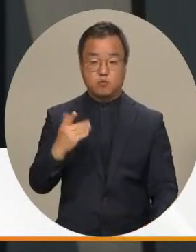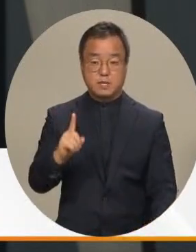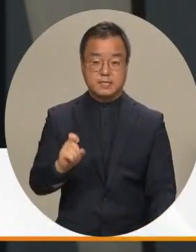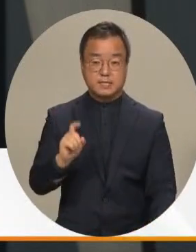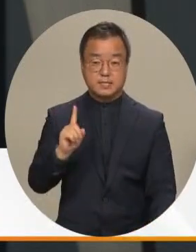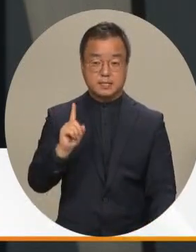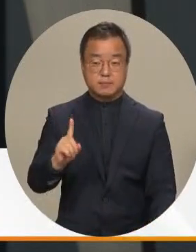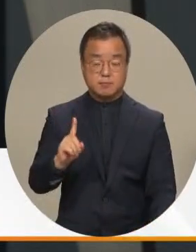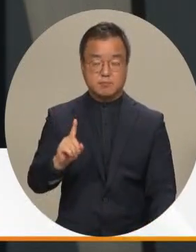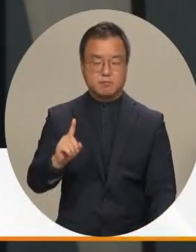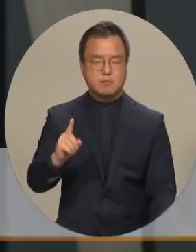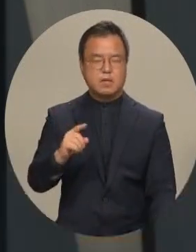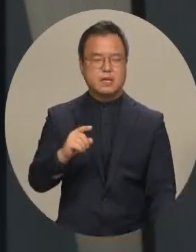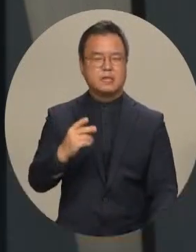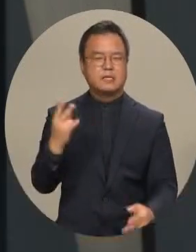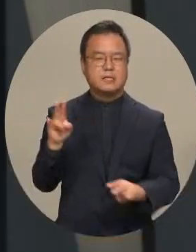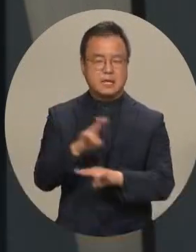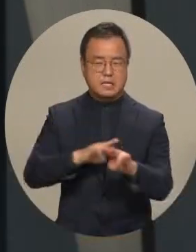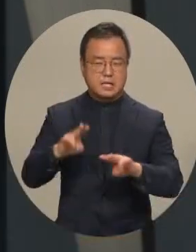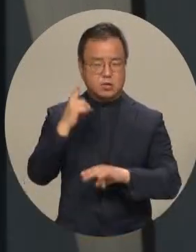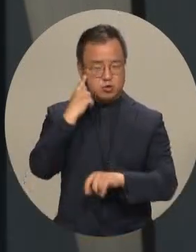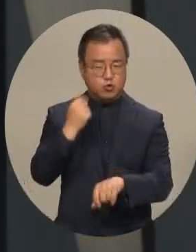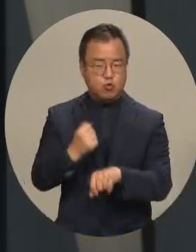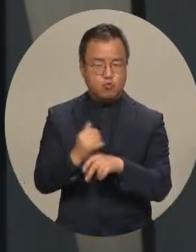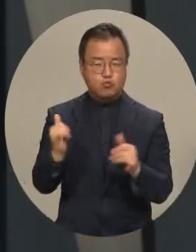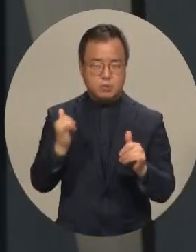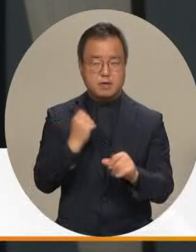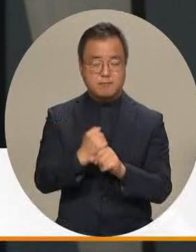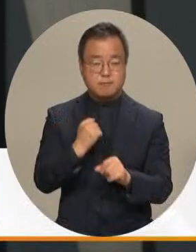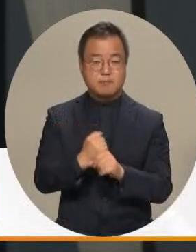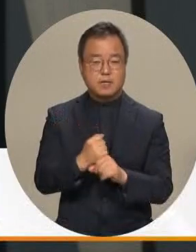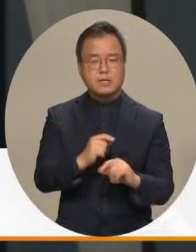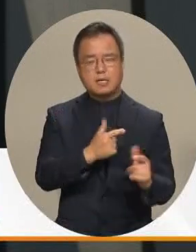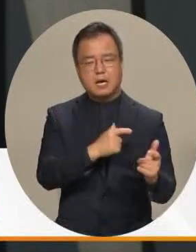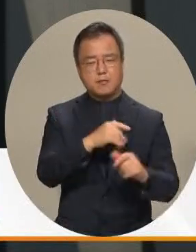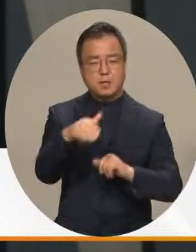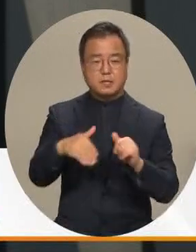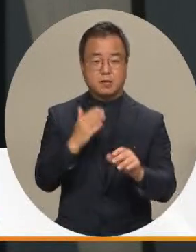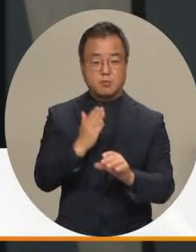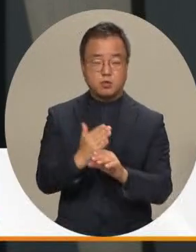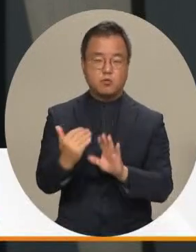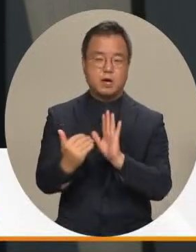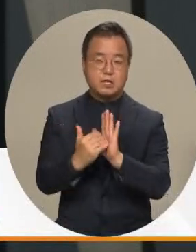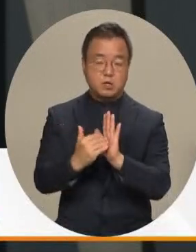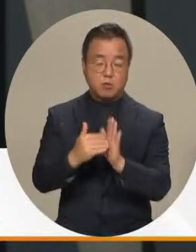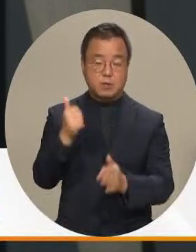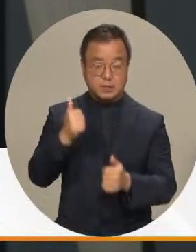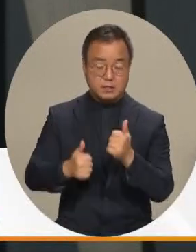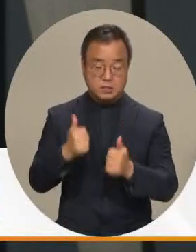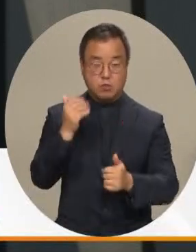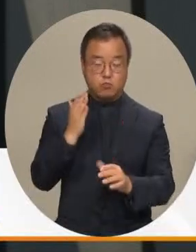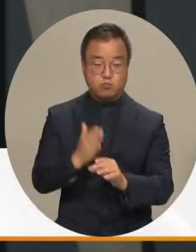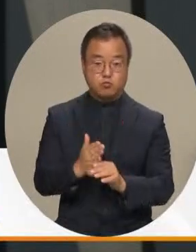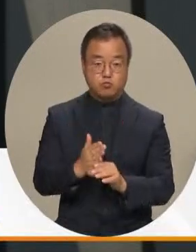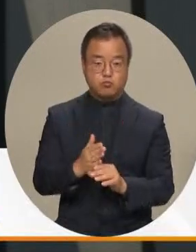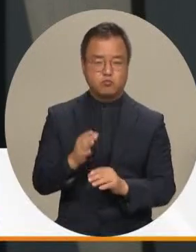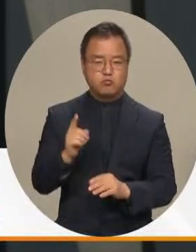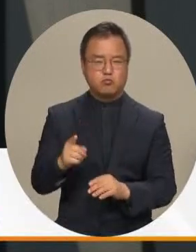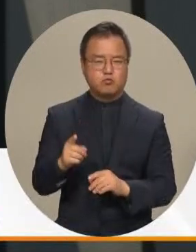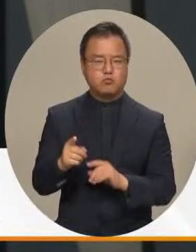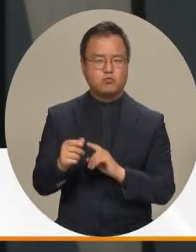과학자인 헤이커 오너스에 의해서 알려지게 되었습니다 다양한 조건에 따른 여러 금속 물질을 저항을 측정하던 실험을 그가 하던 도중에